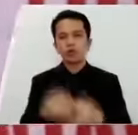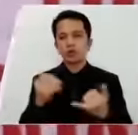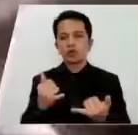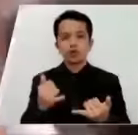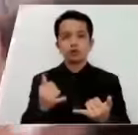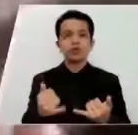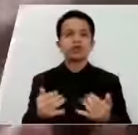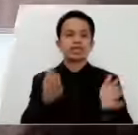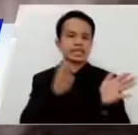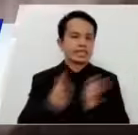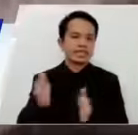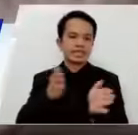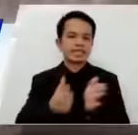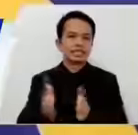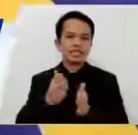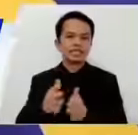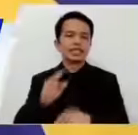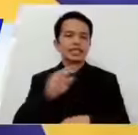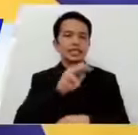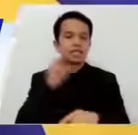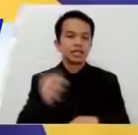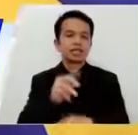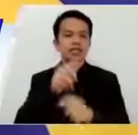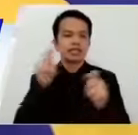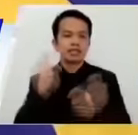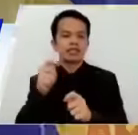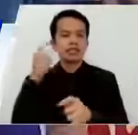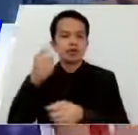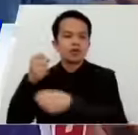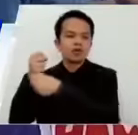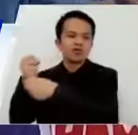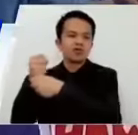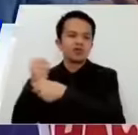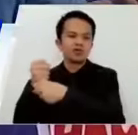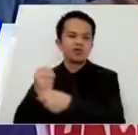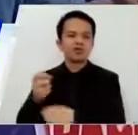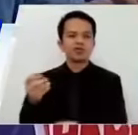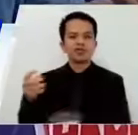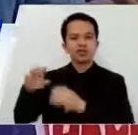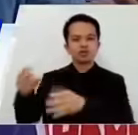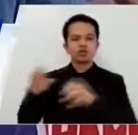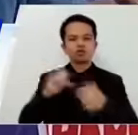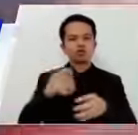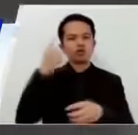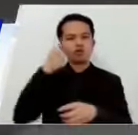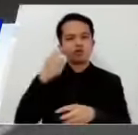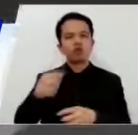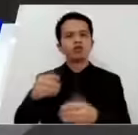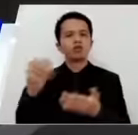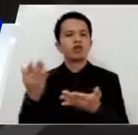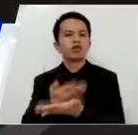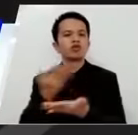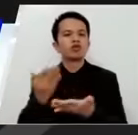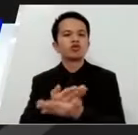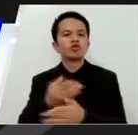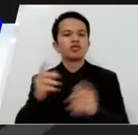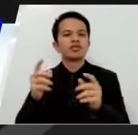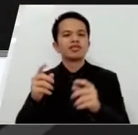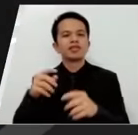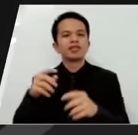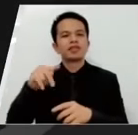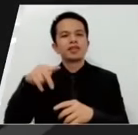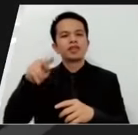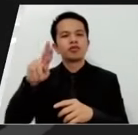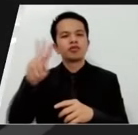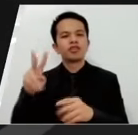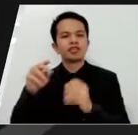Pinaghahandaan naman sa Lunes at Martes ang tigil pasado ng piston at manibela laban sa PUV Modernization Program. 13 rutang binabantayan